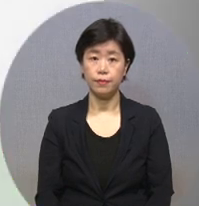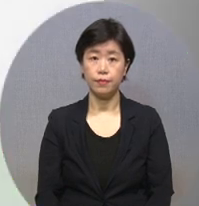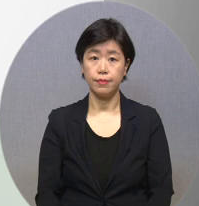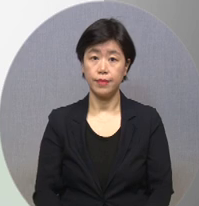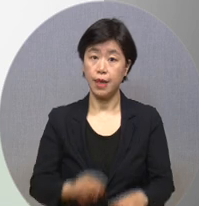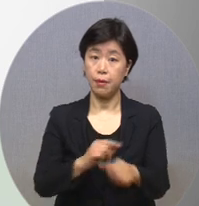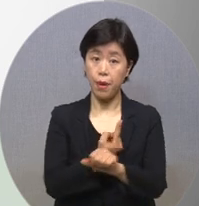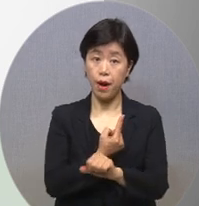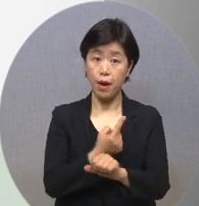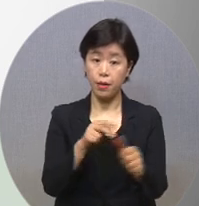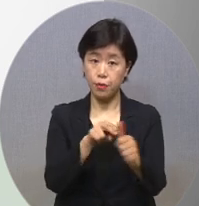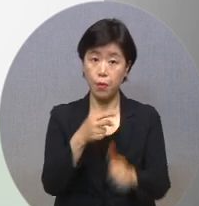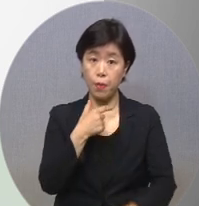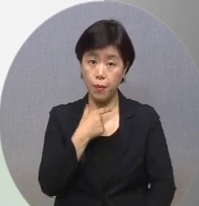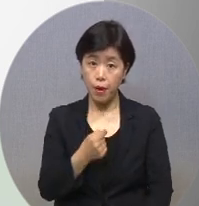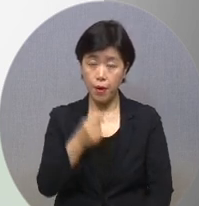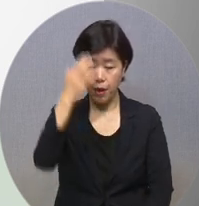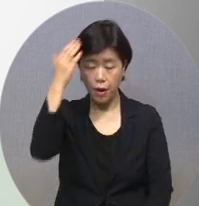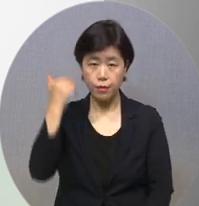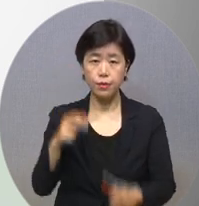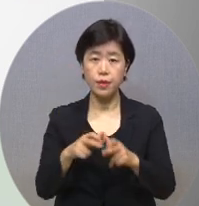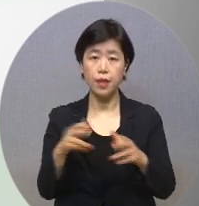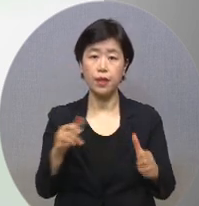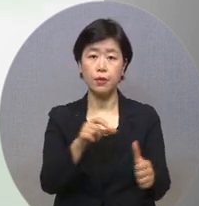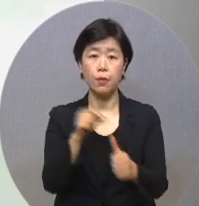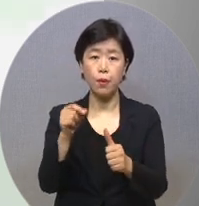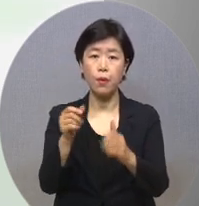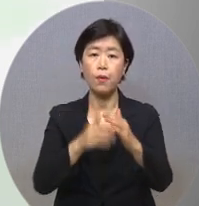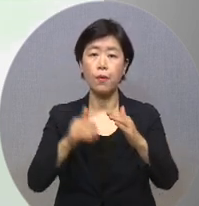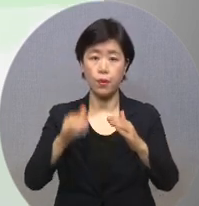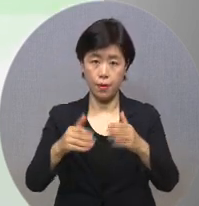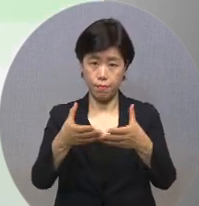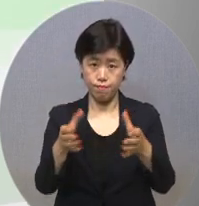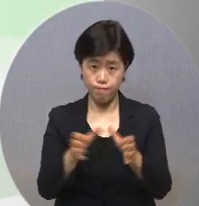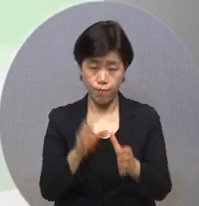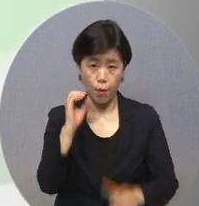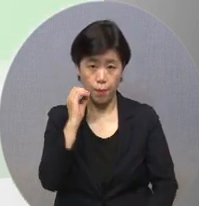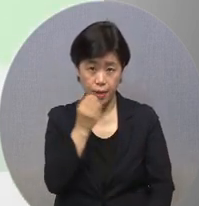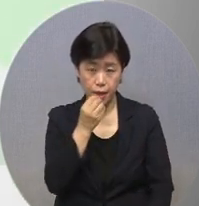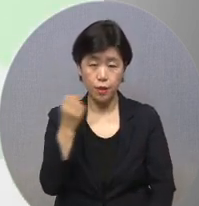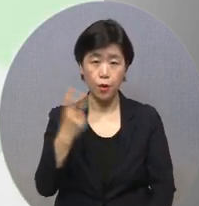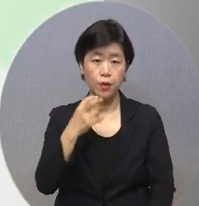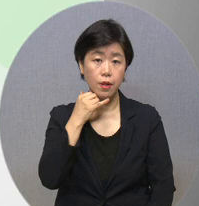더 자세한 입사지원과 문의사항은 한국장애인고용공단 누리집이나